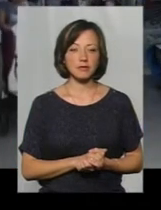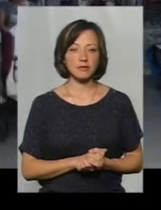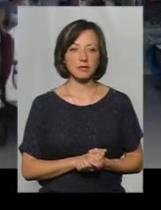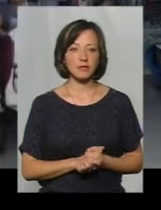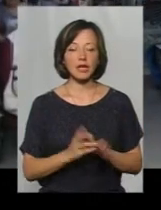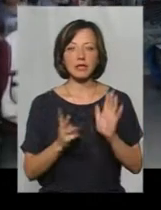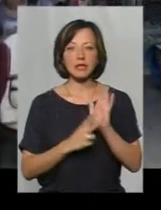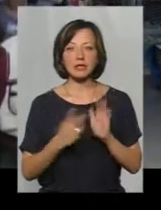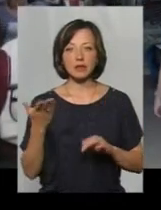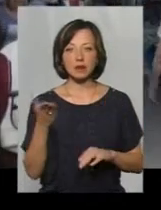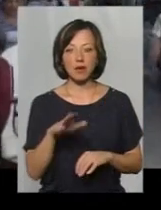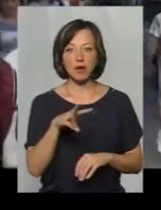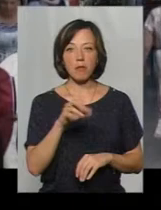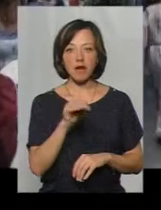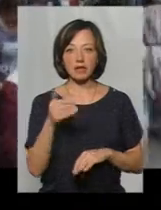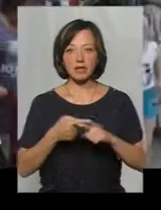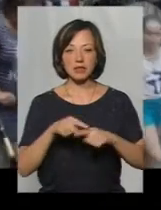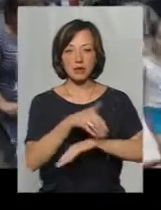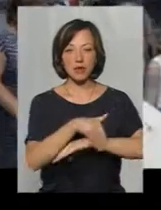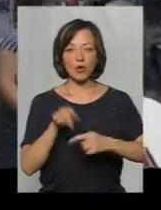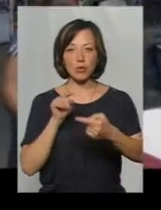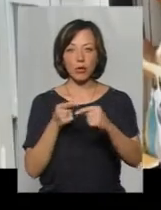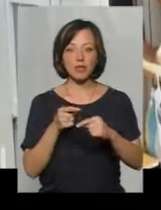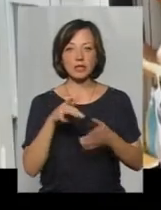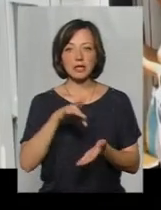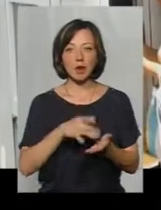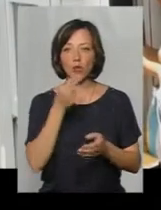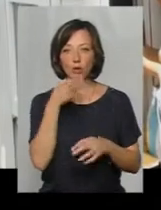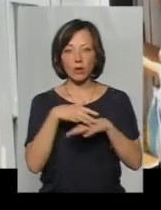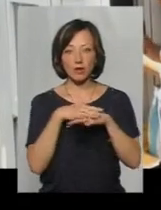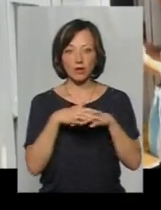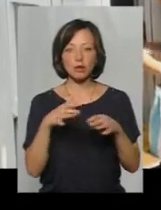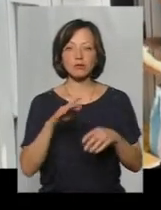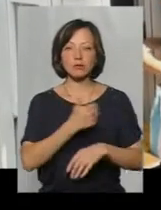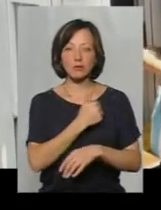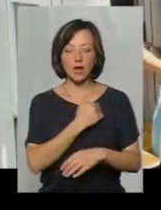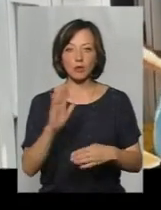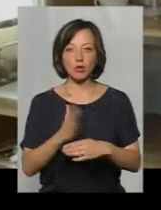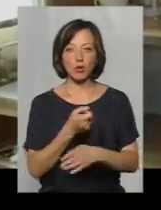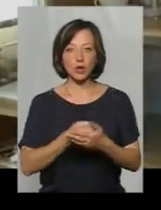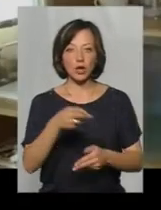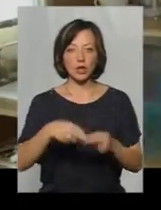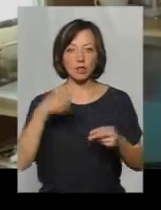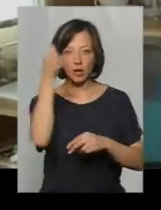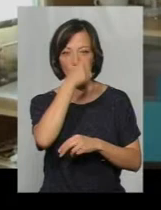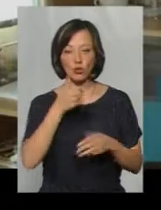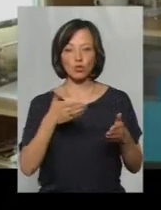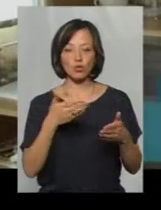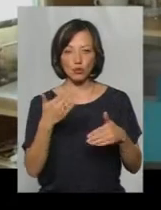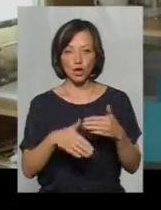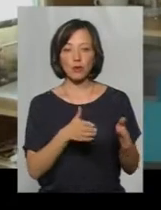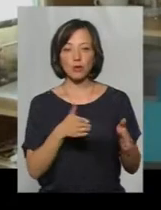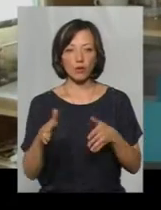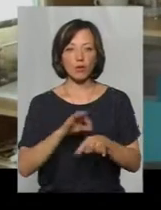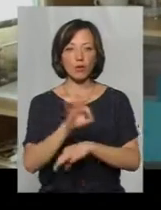Сім мафів на цій Хмельницькій вулиці напроти центрального продуктового ринку збираються демонтувати до кінця року. Вже підготовлений проєкт